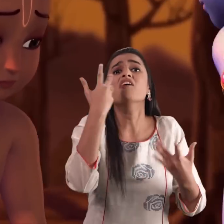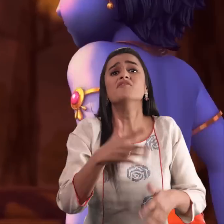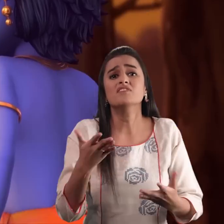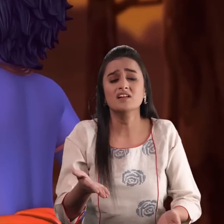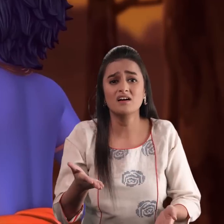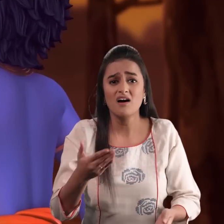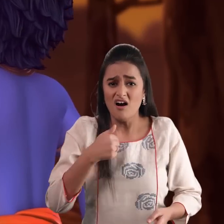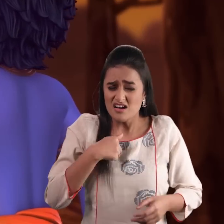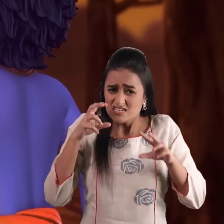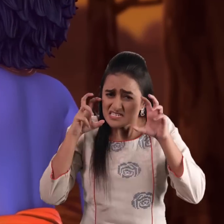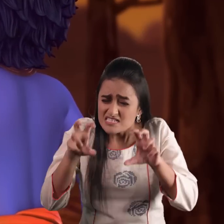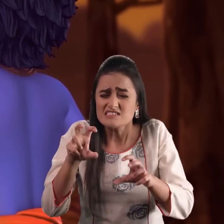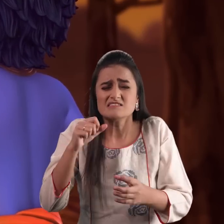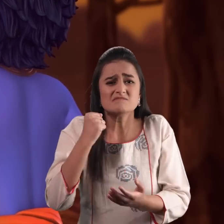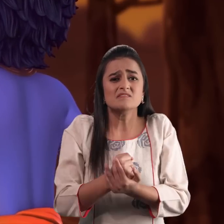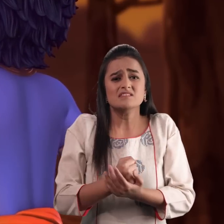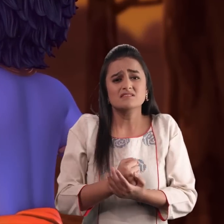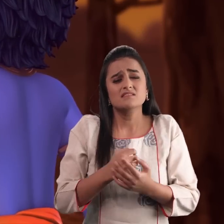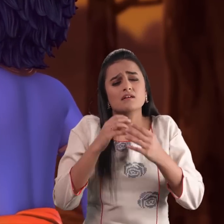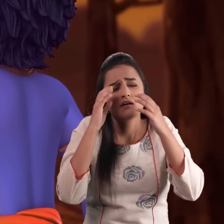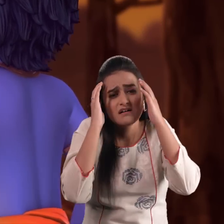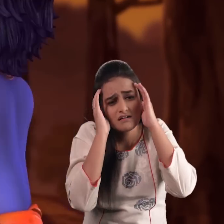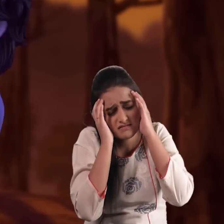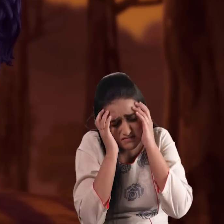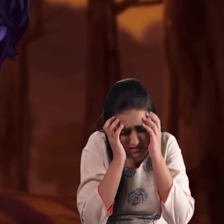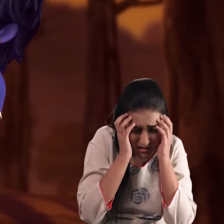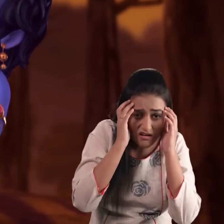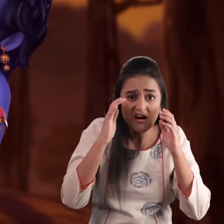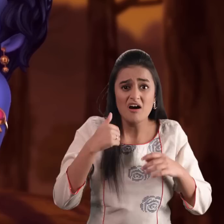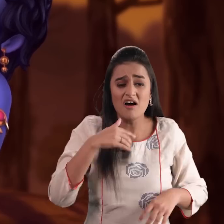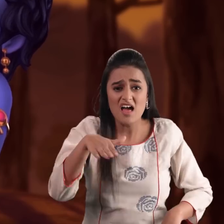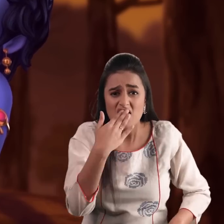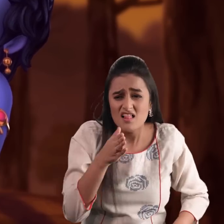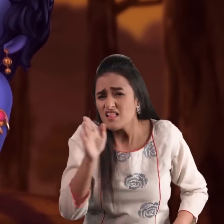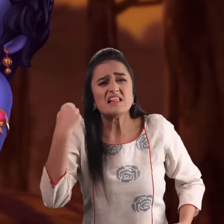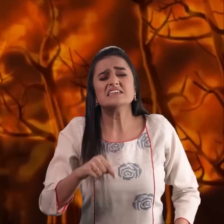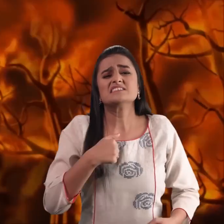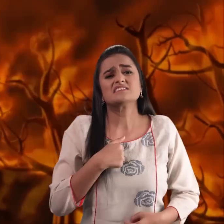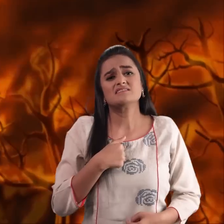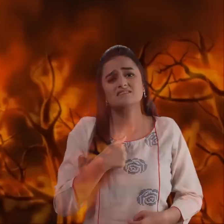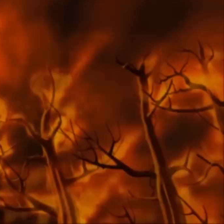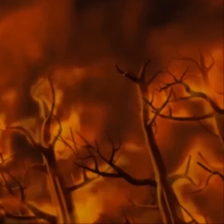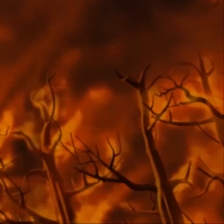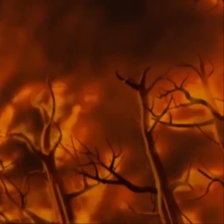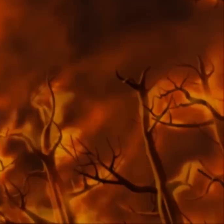आश्चर्य नहीं, हमें उनकी रखवाली करनी चाहिए थी, ना कि कर वसूली।